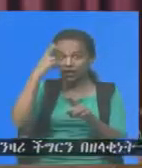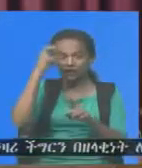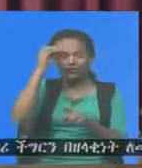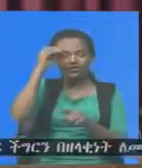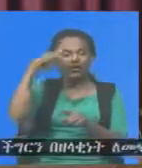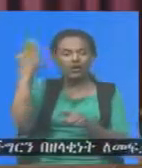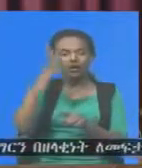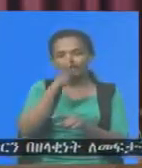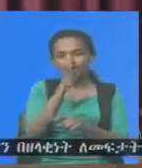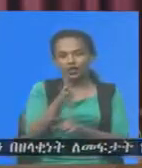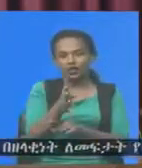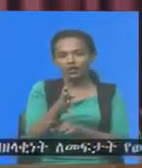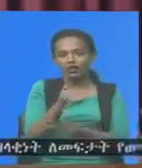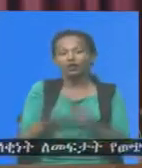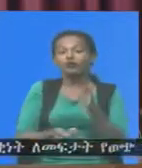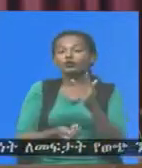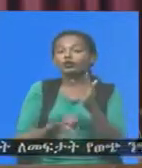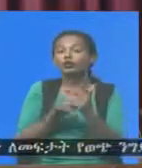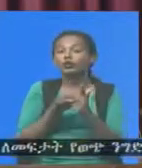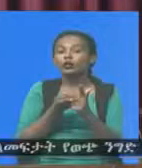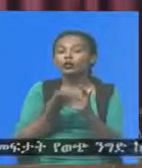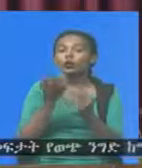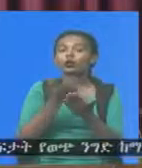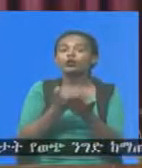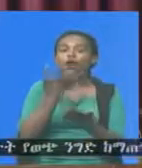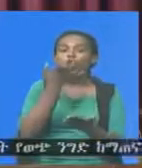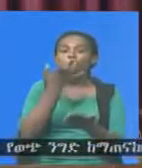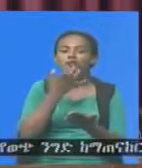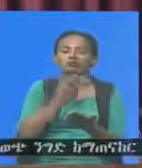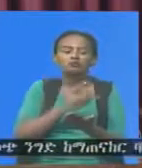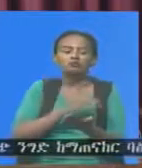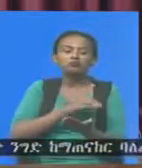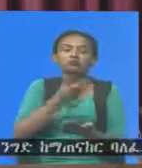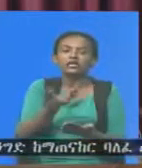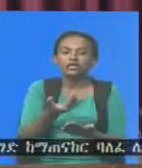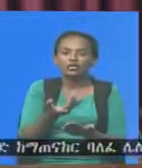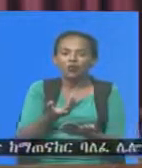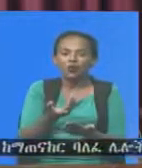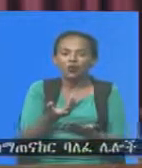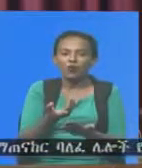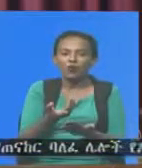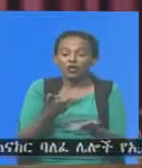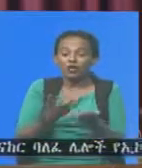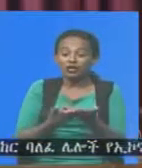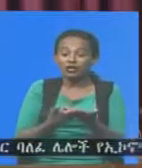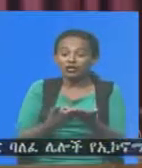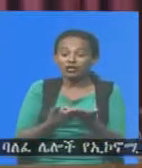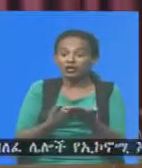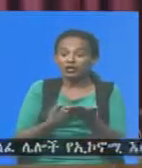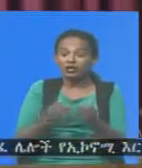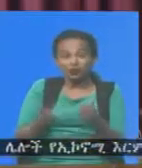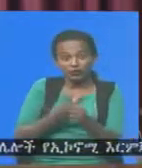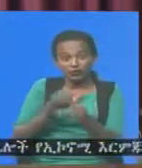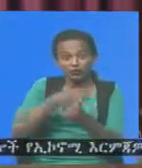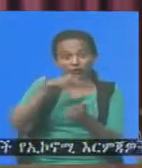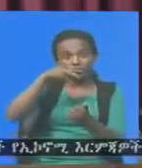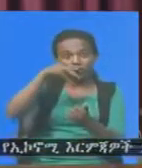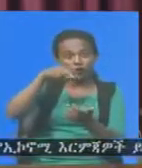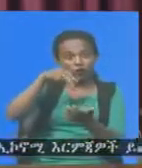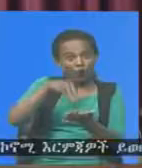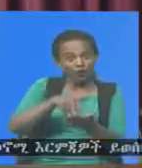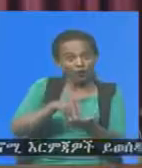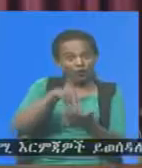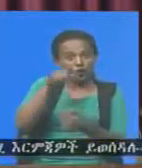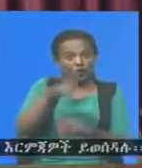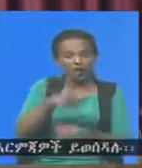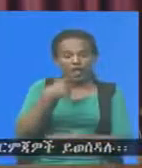ሁኔታ አለ። ሶስተኛው የሀብት ብክነት ነው። ይሄንን ሴክተር የምትከታተሉ የቋሚ ኮሚቴ አባላት በደንብ